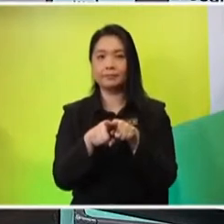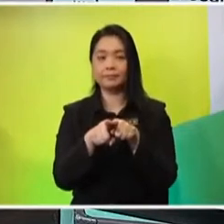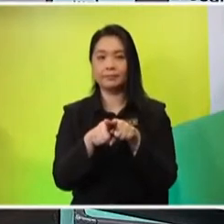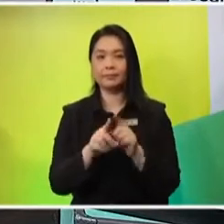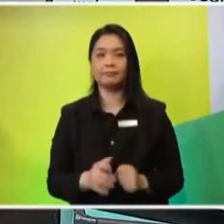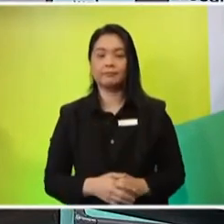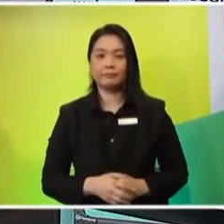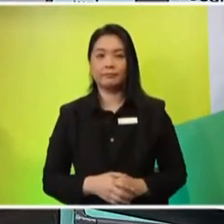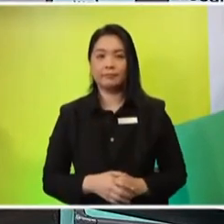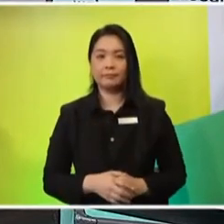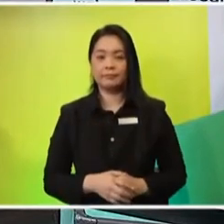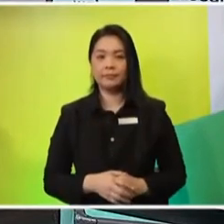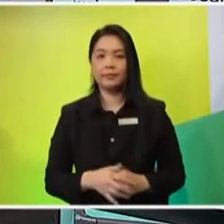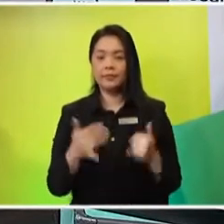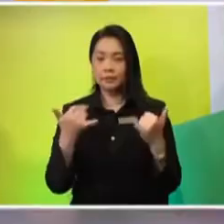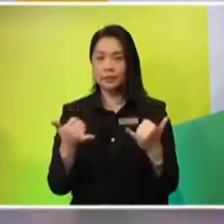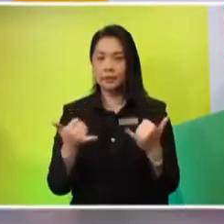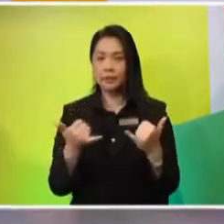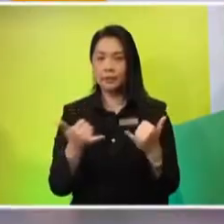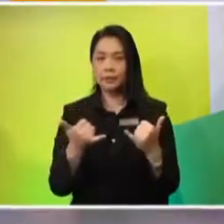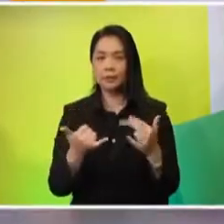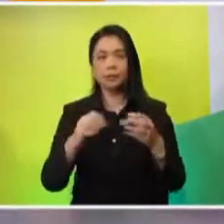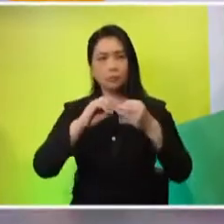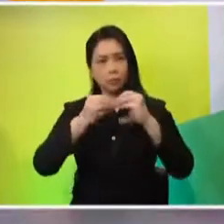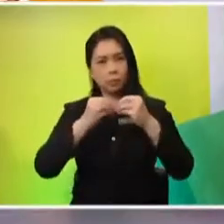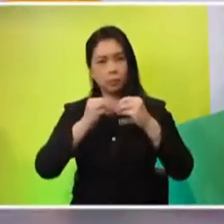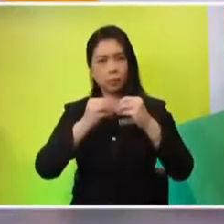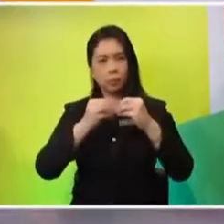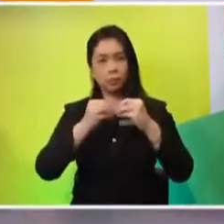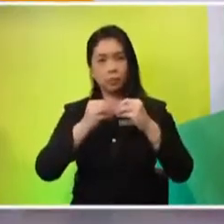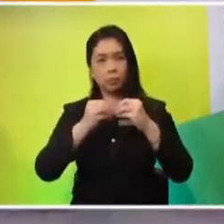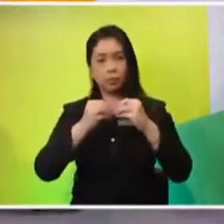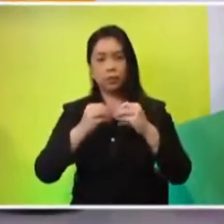daripada segi nombornya. Betul dah saya buat, cikgu. Okey.